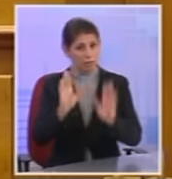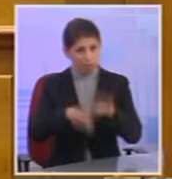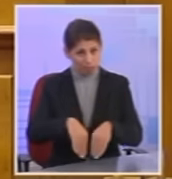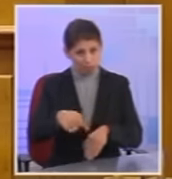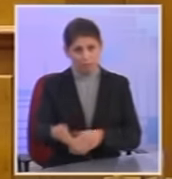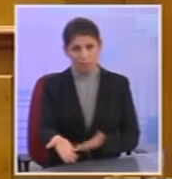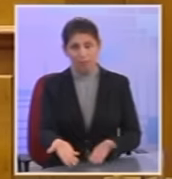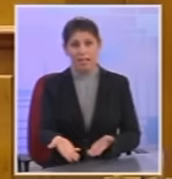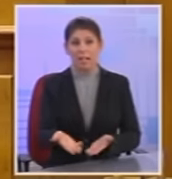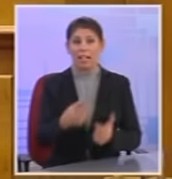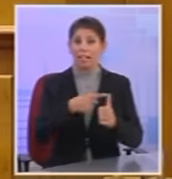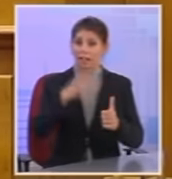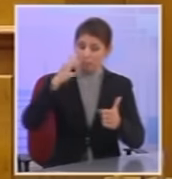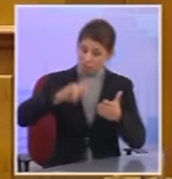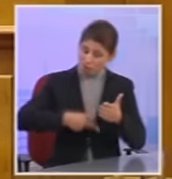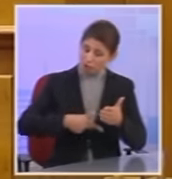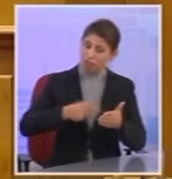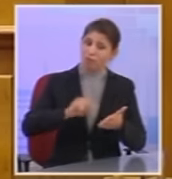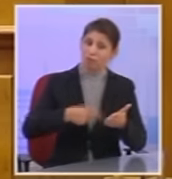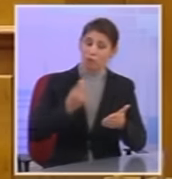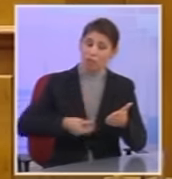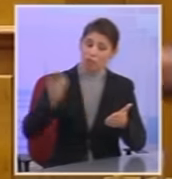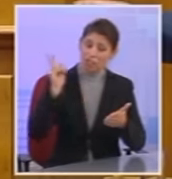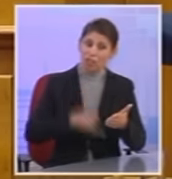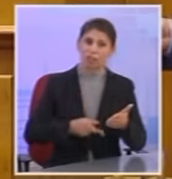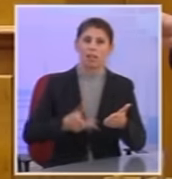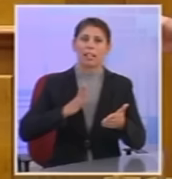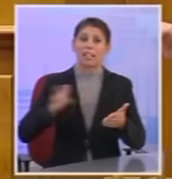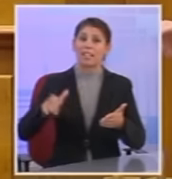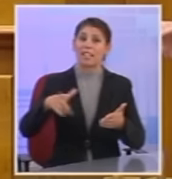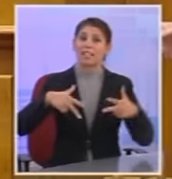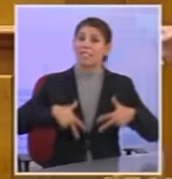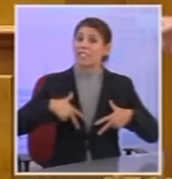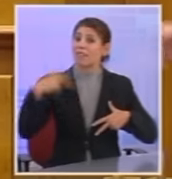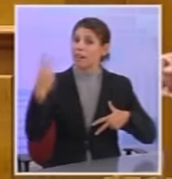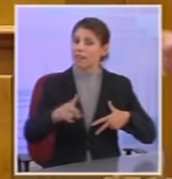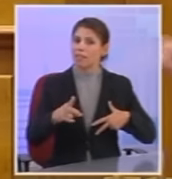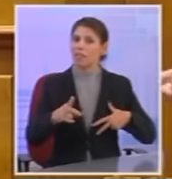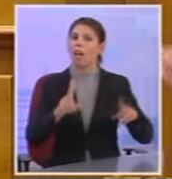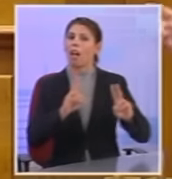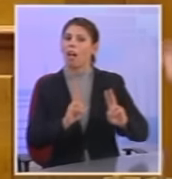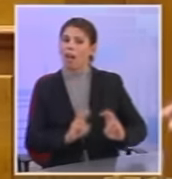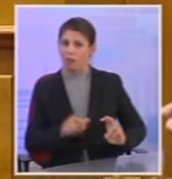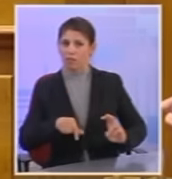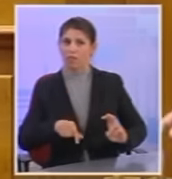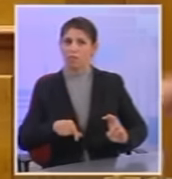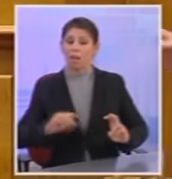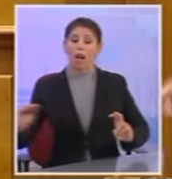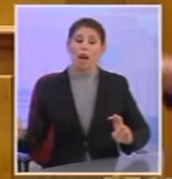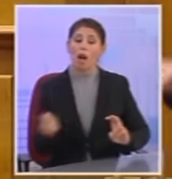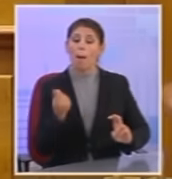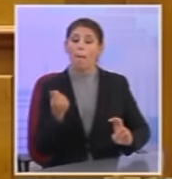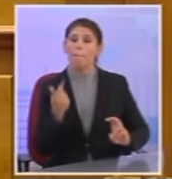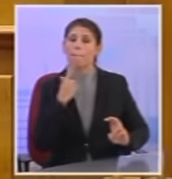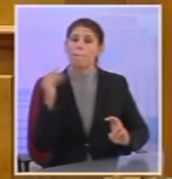σήμερα. Και μνημόνιο υπογράψατε που είναι το χειρότερο, και στελέχη της κυβέρνησής σας ελέγχονται σήμερα για το πόθεν έσχες και